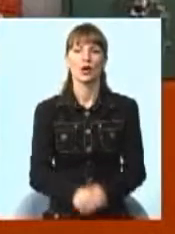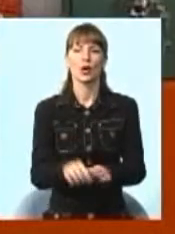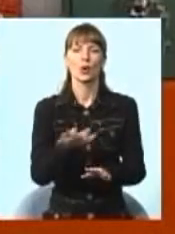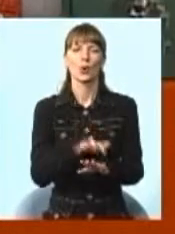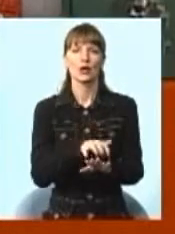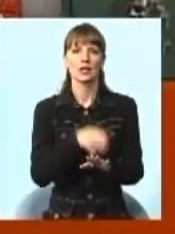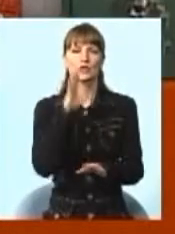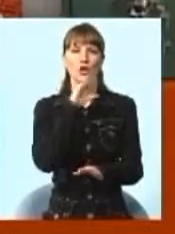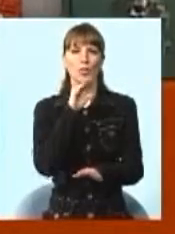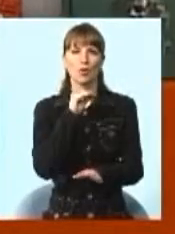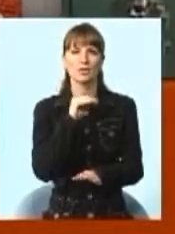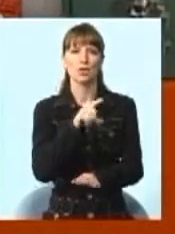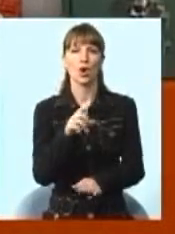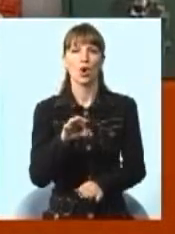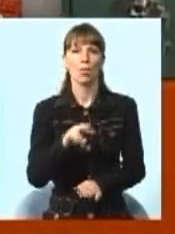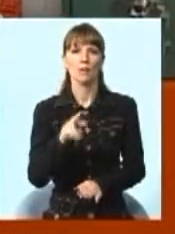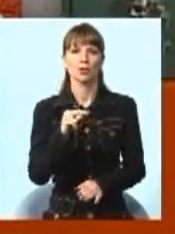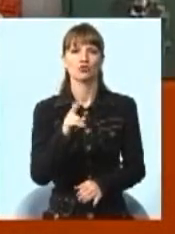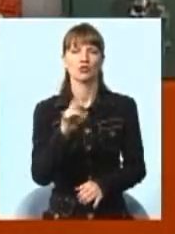Котики, собачки, хом'ячки.